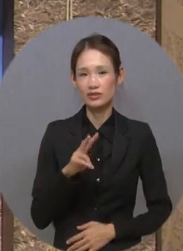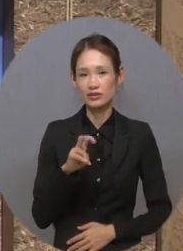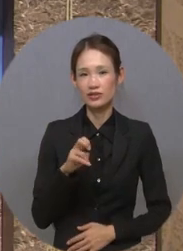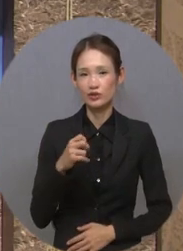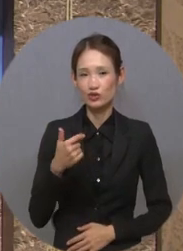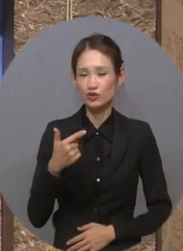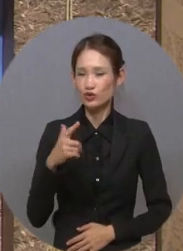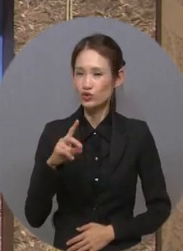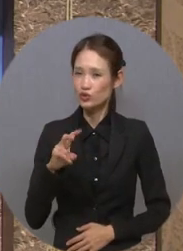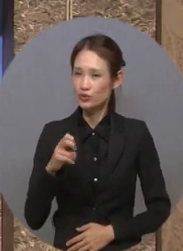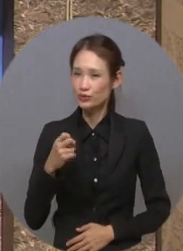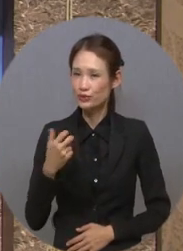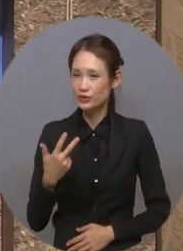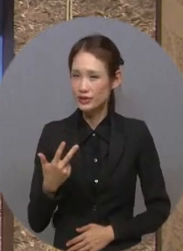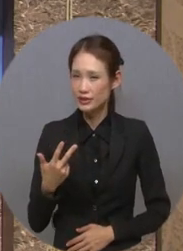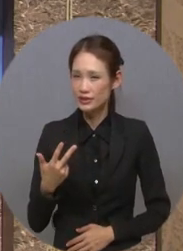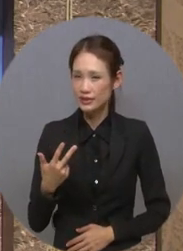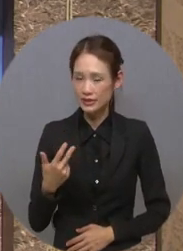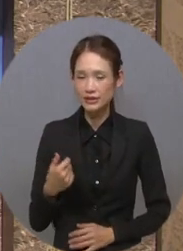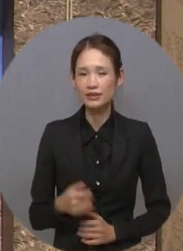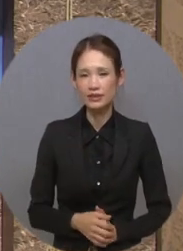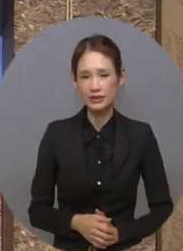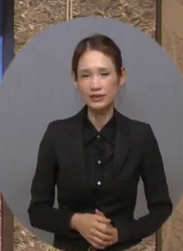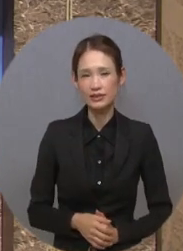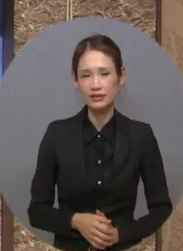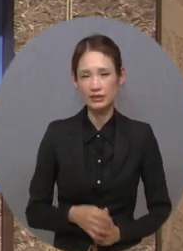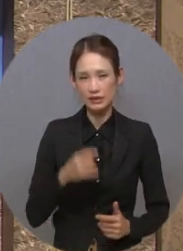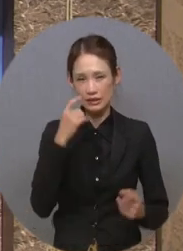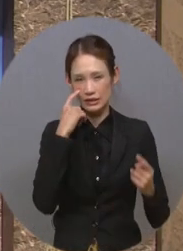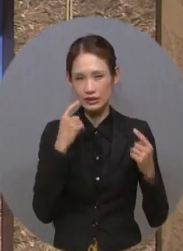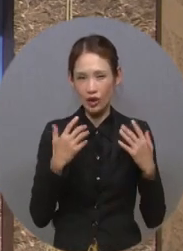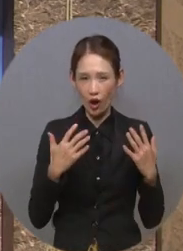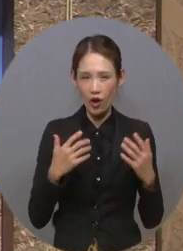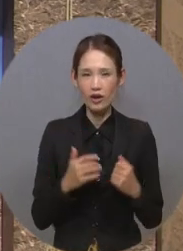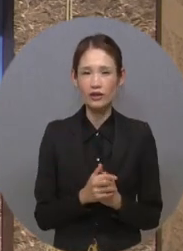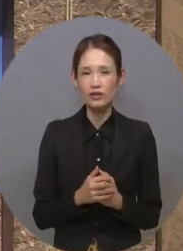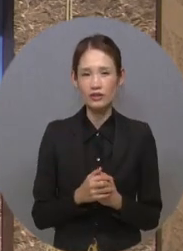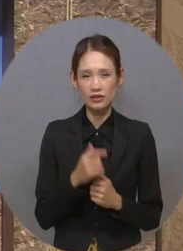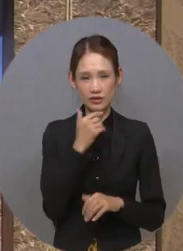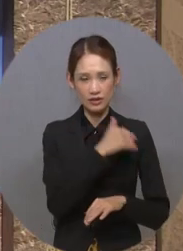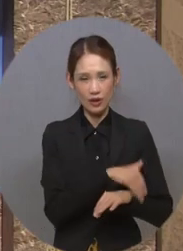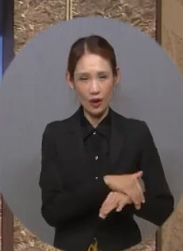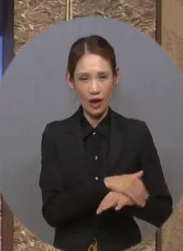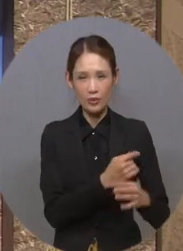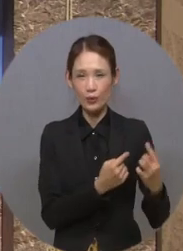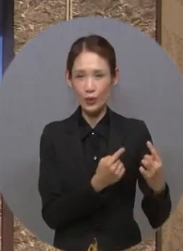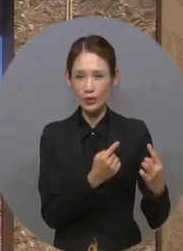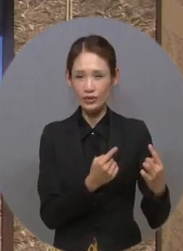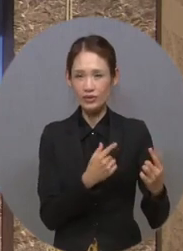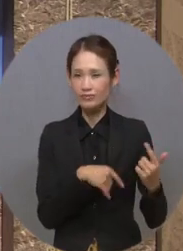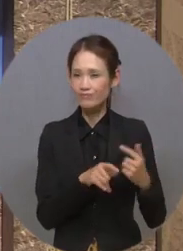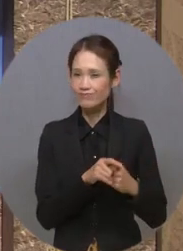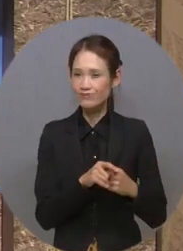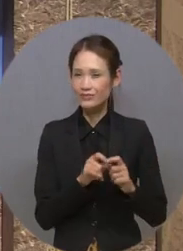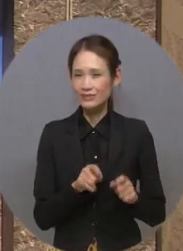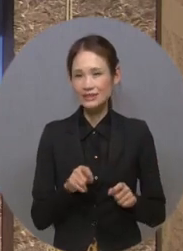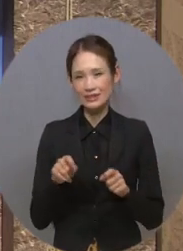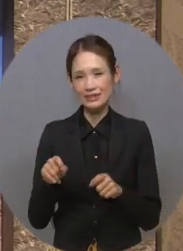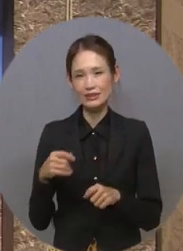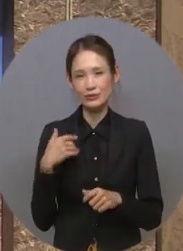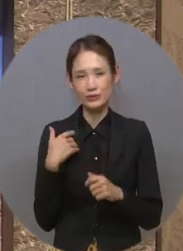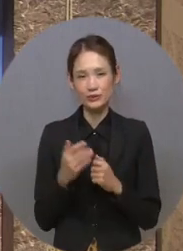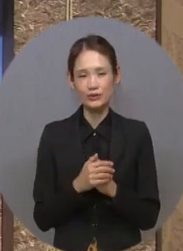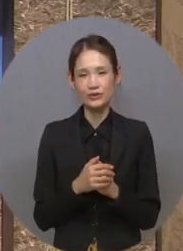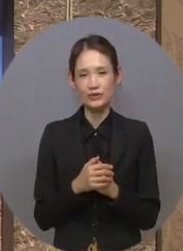6, 7년 그때쯤 네. 될 겁니다. 아. 네, 뭐 정확하게 우리가 또 계획보다는 또 한 대 늦을 수도 그렇죠. 있고 빠를